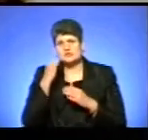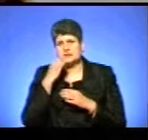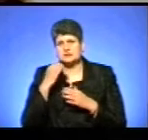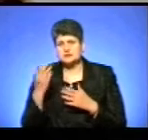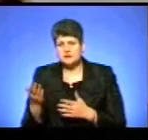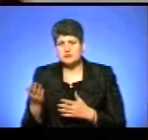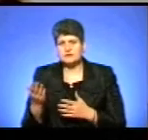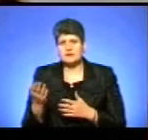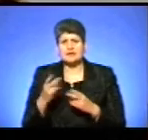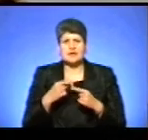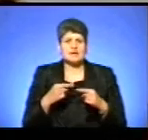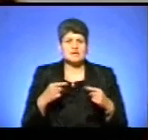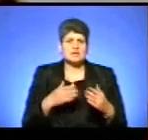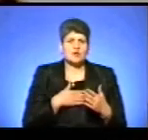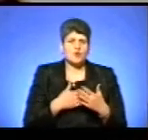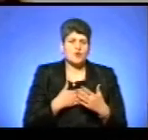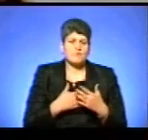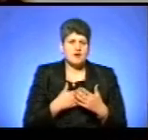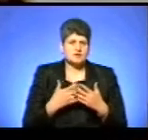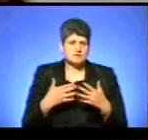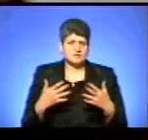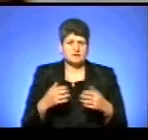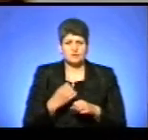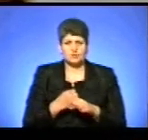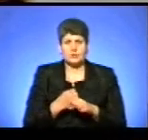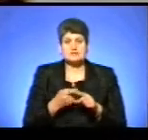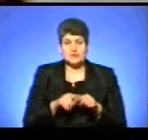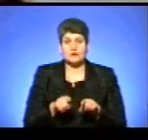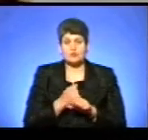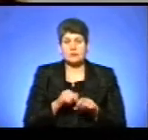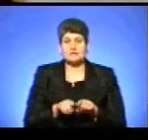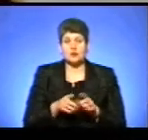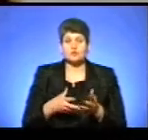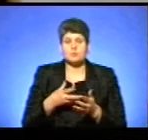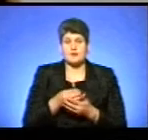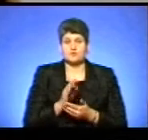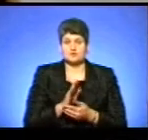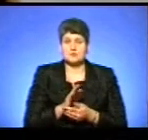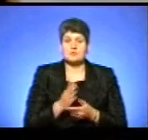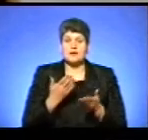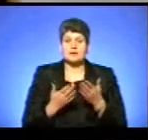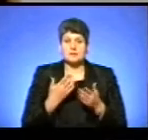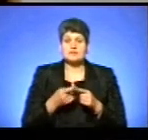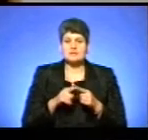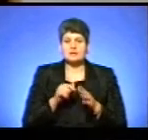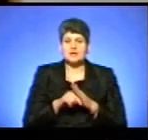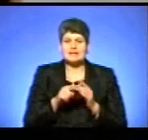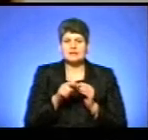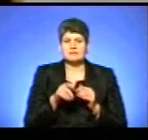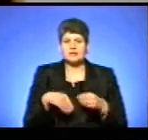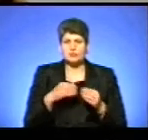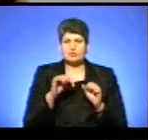престарілих, на різних громадських засадах. Ця робота теж оплачується, але таким чином людям дають